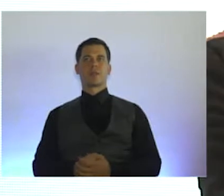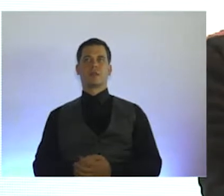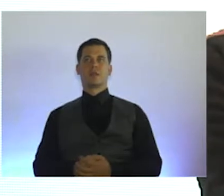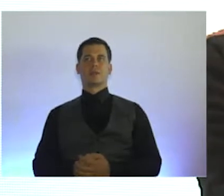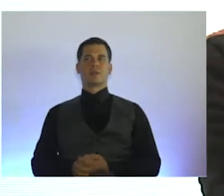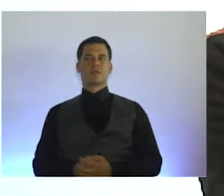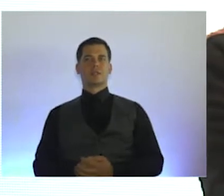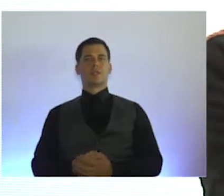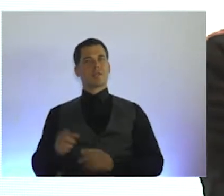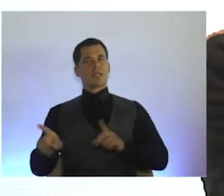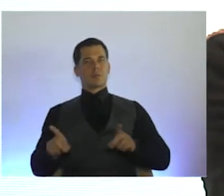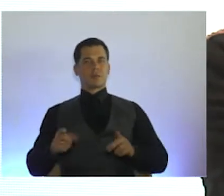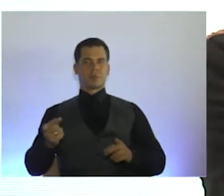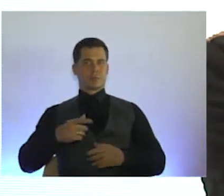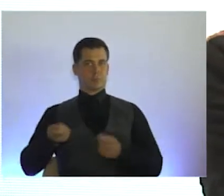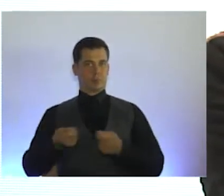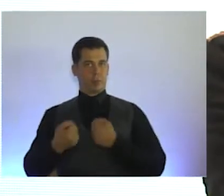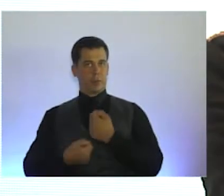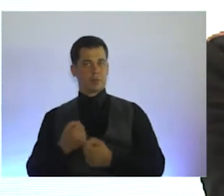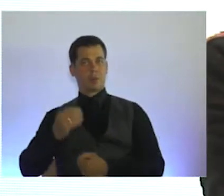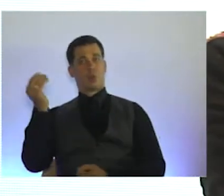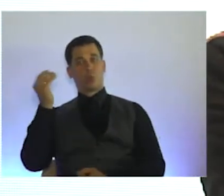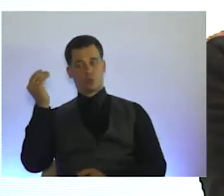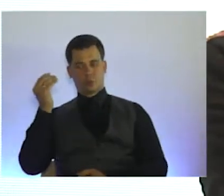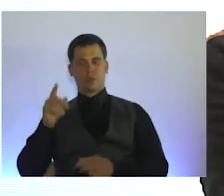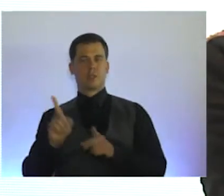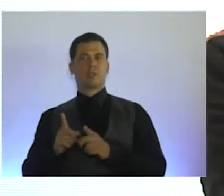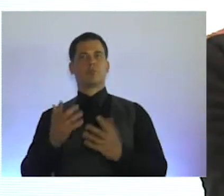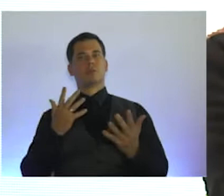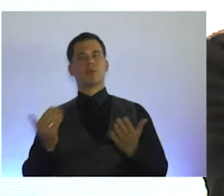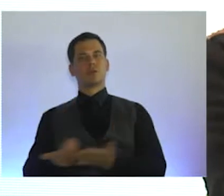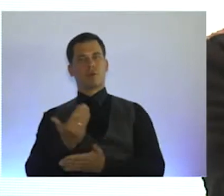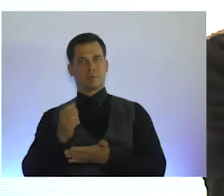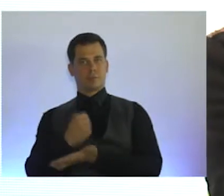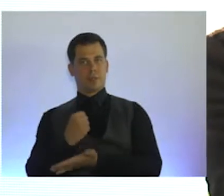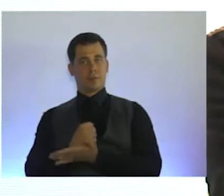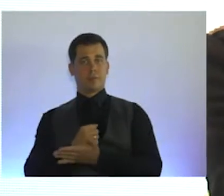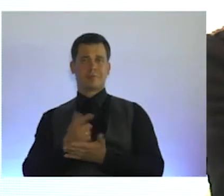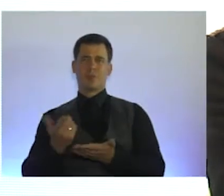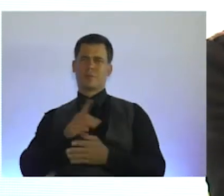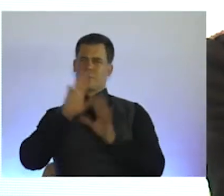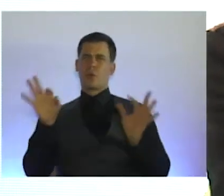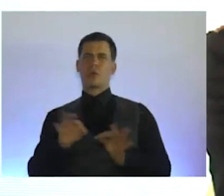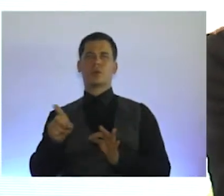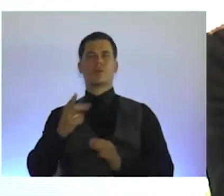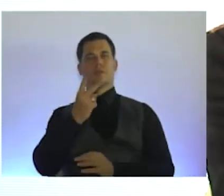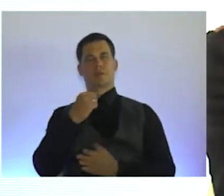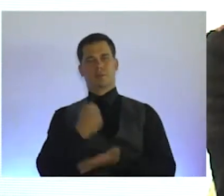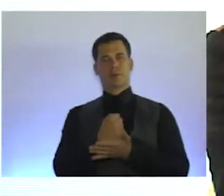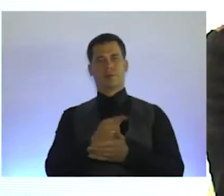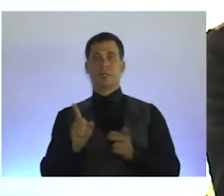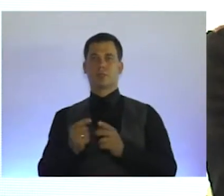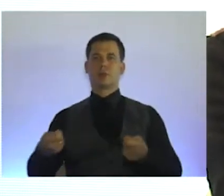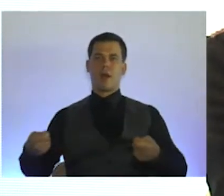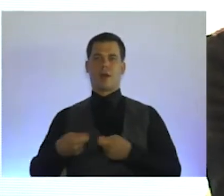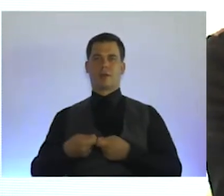Czyli współpraca, uczenie się i nastawienie na nowe rzeczy. No i chyba to są takie dwie rzeczy. I plus zaangażowanie, i